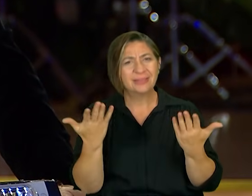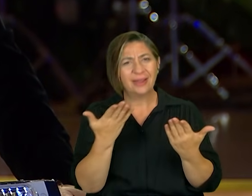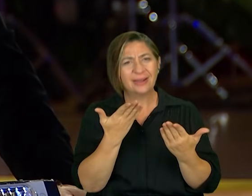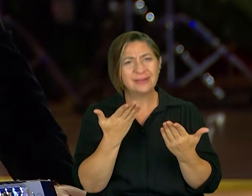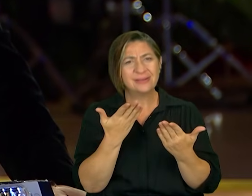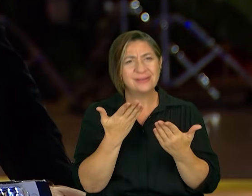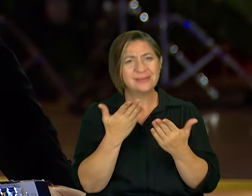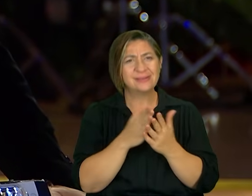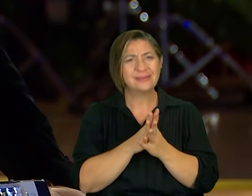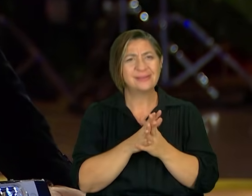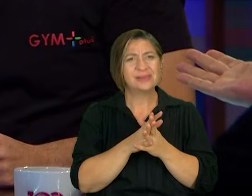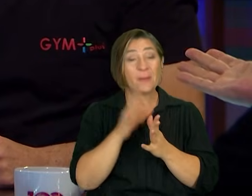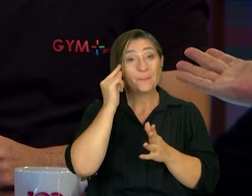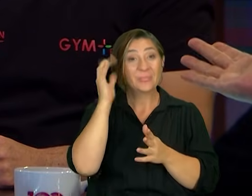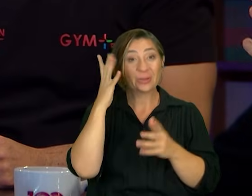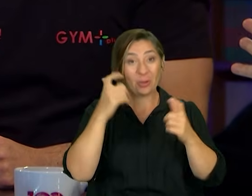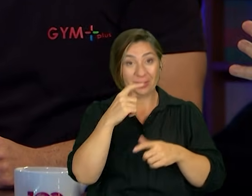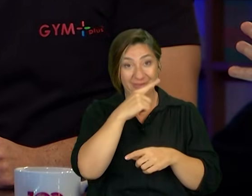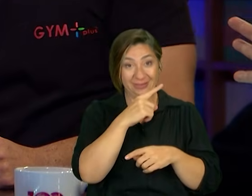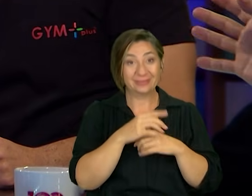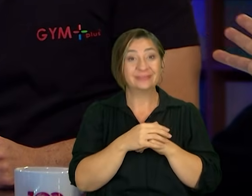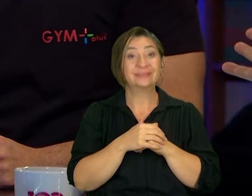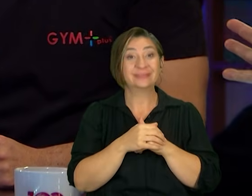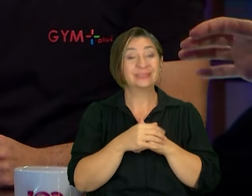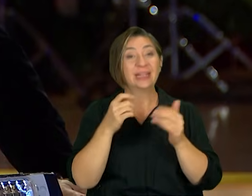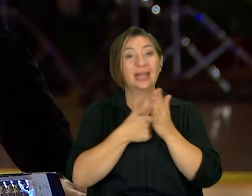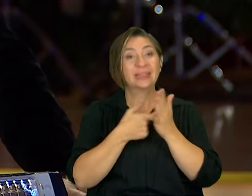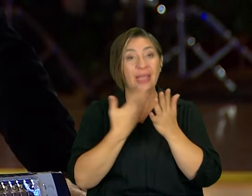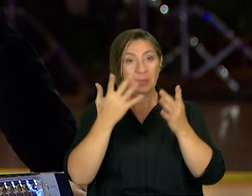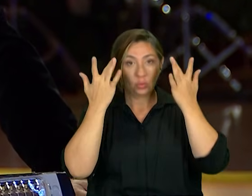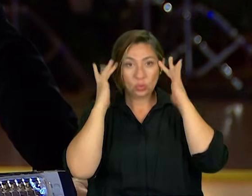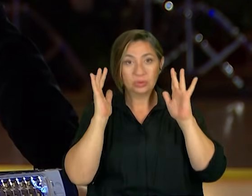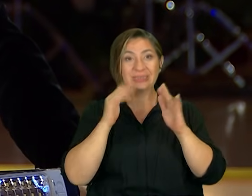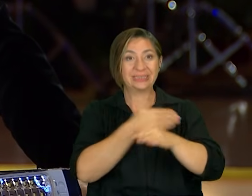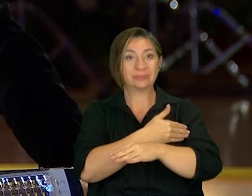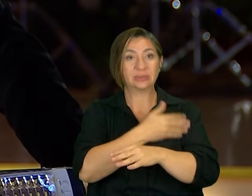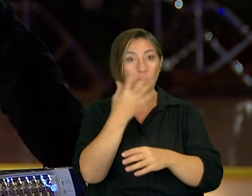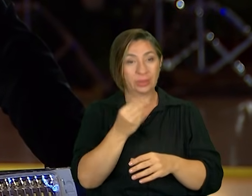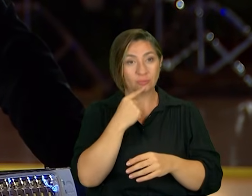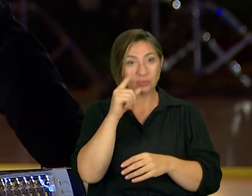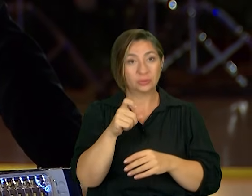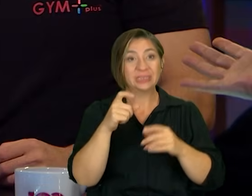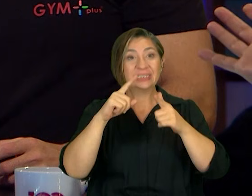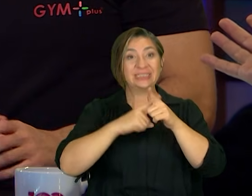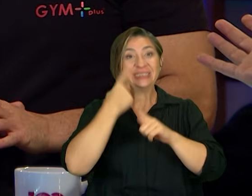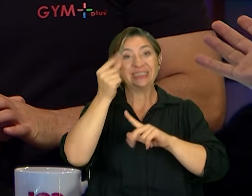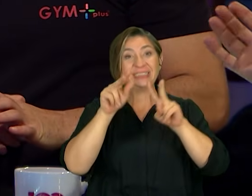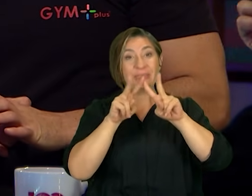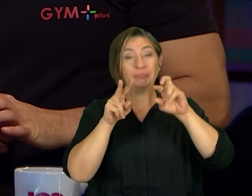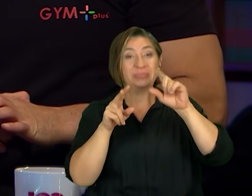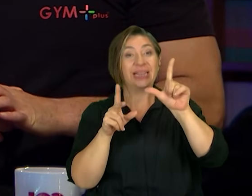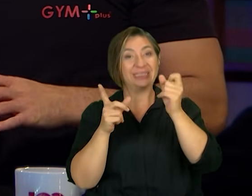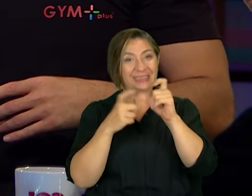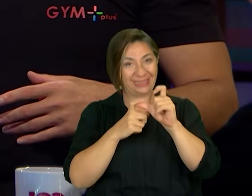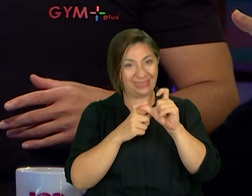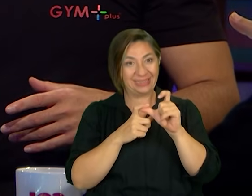var? Bakırköy'de. Bakırköy'de misiniz? Bakırköy'de. Adınız bir kültür hizmeti olarak soruyorum. Şöyle, Gym Plus. Gym Plus. Gym